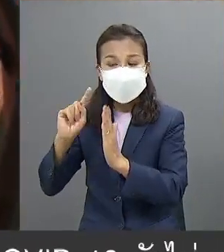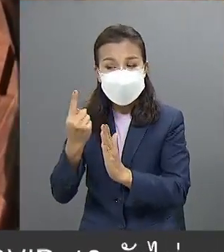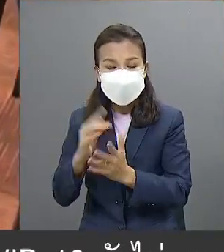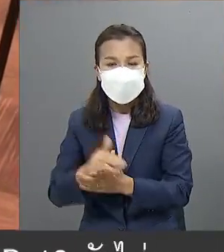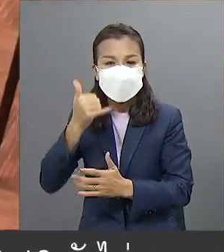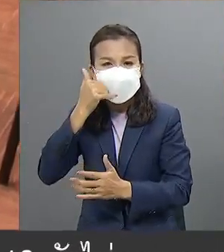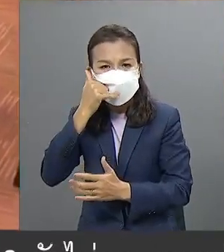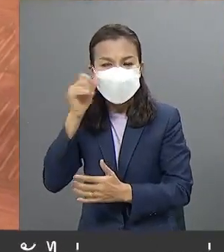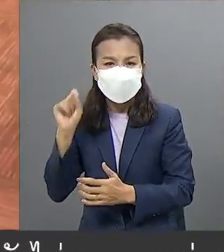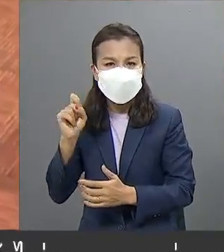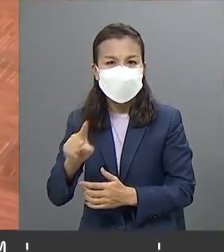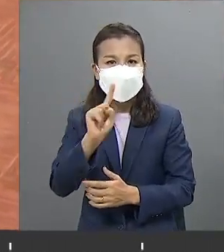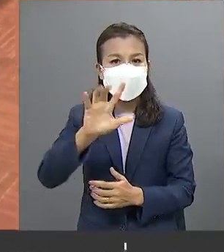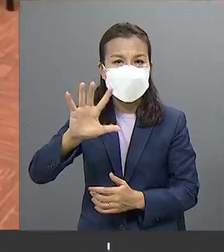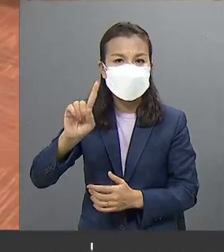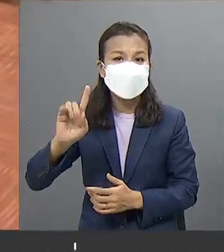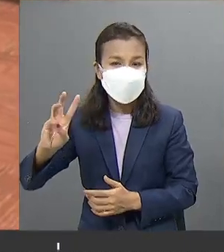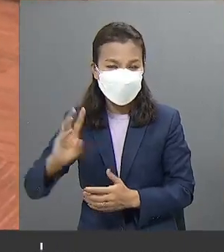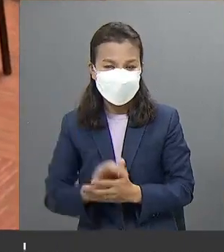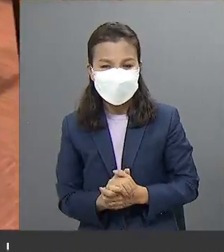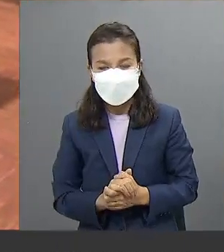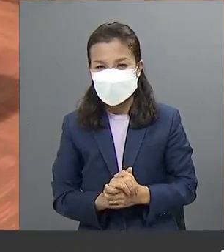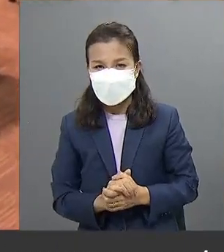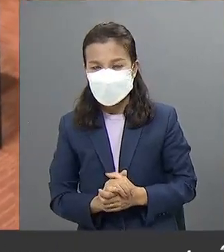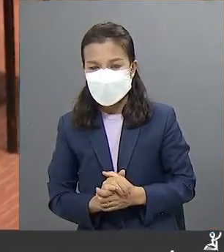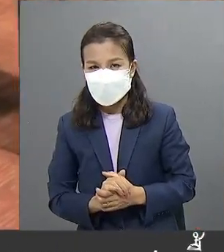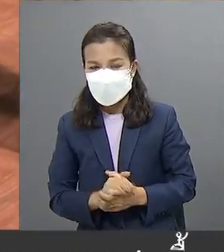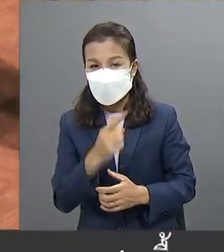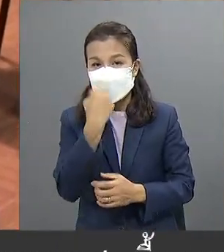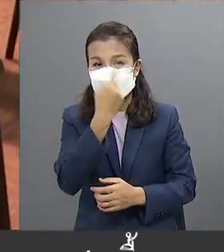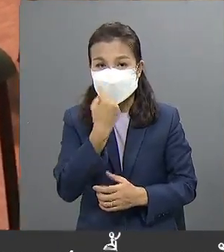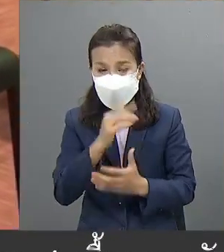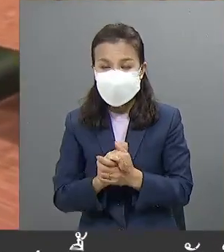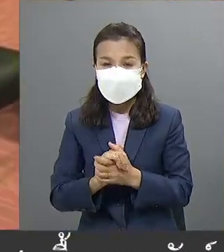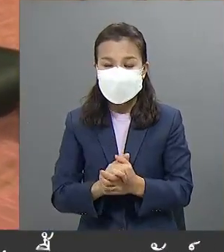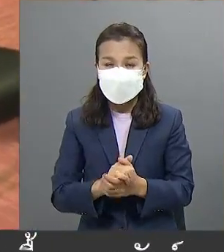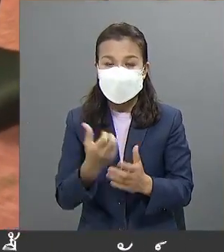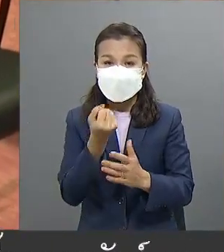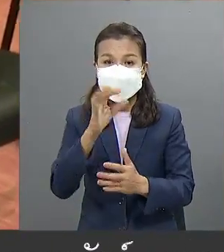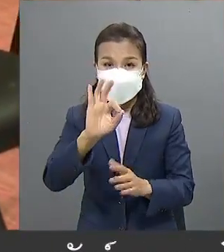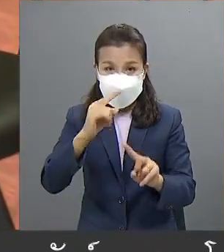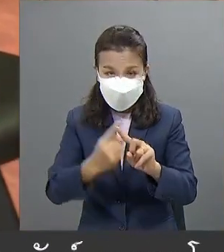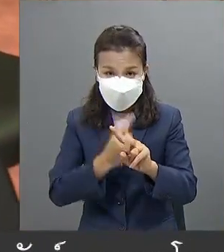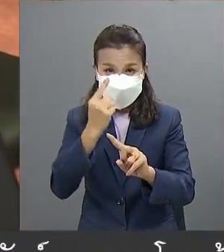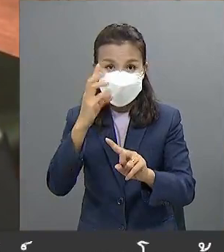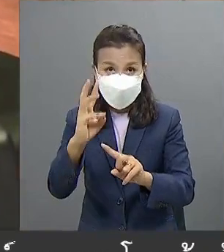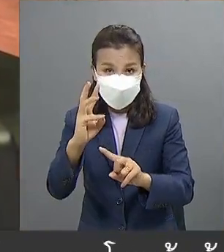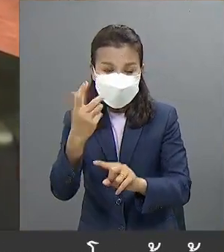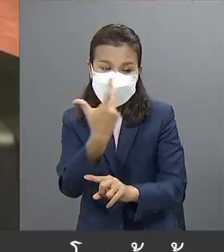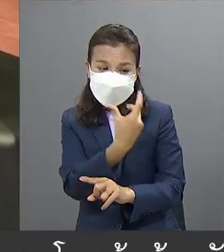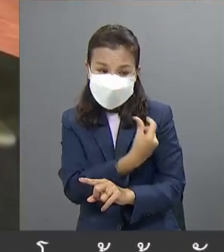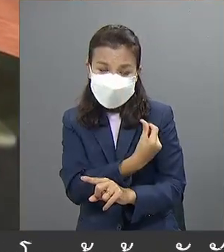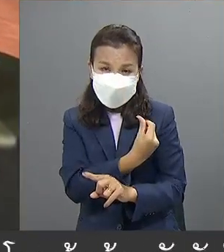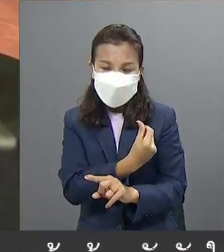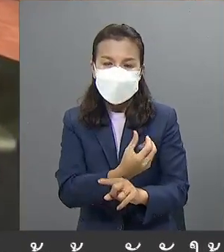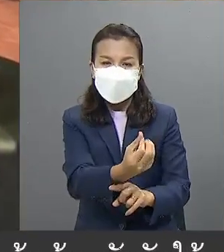1516เหมาะสำหรับผู้ที่มีคิวฉีดวัคซีนอ้างแต่วันที่ 19มิถุนายนเป็นต้นไปนะคะจะได้รับการแจ้งจากไทย